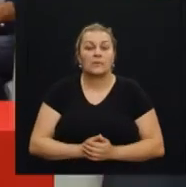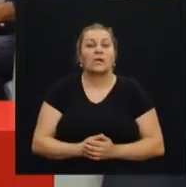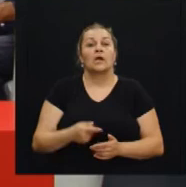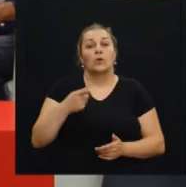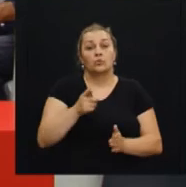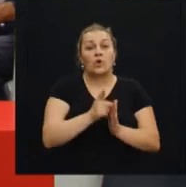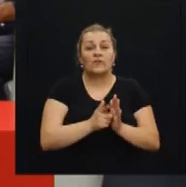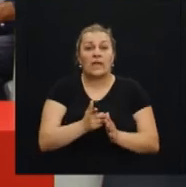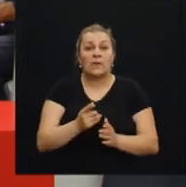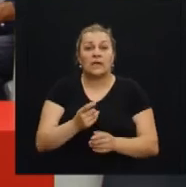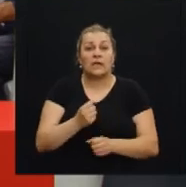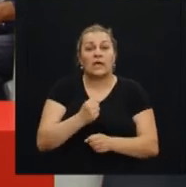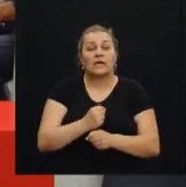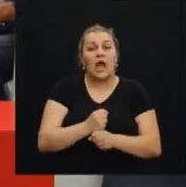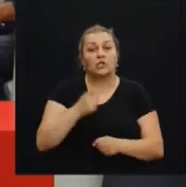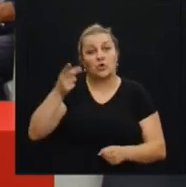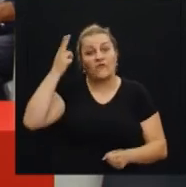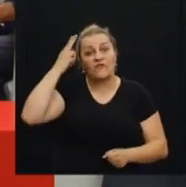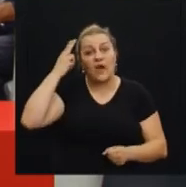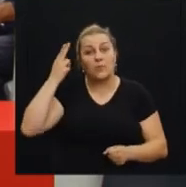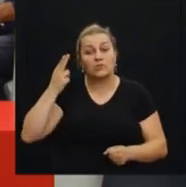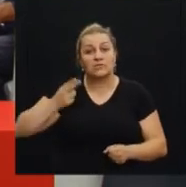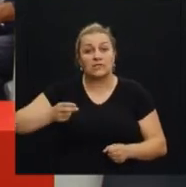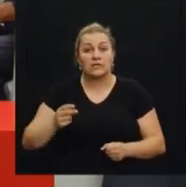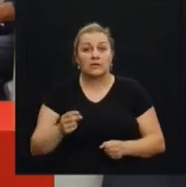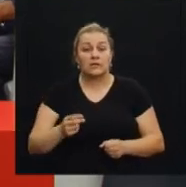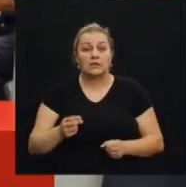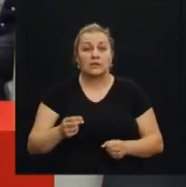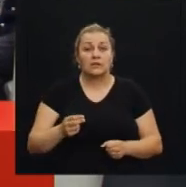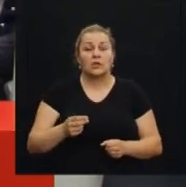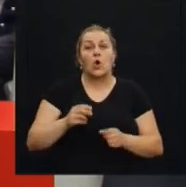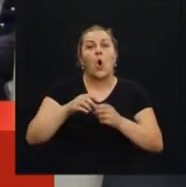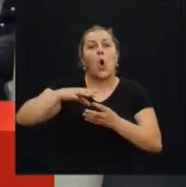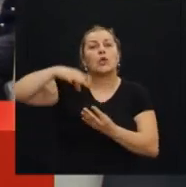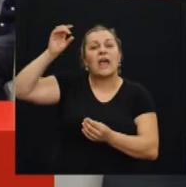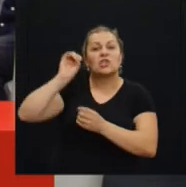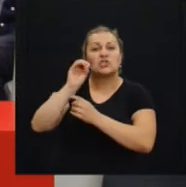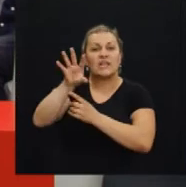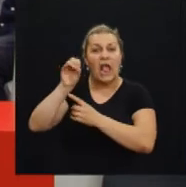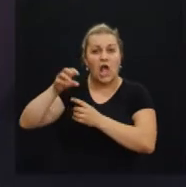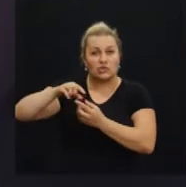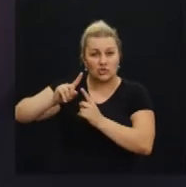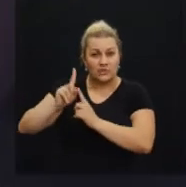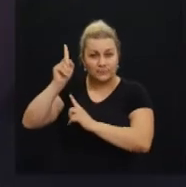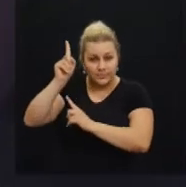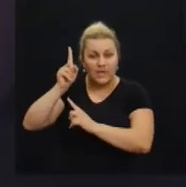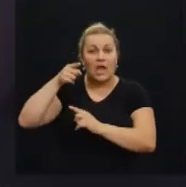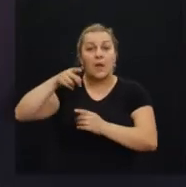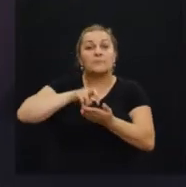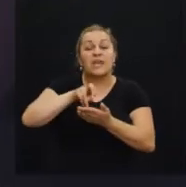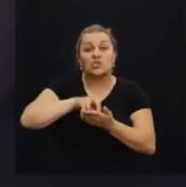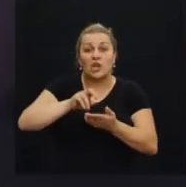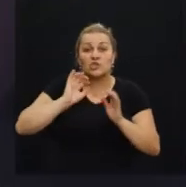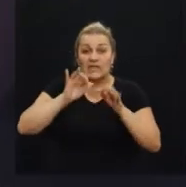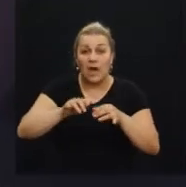gađan taj famozni RTV odašiljač i to ono. Pješački napad su odbili